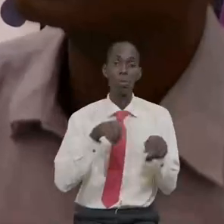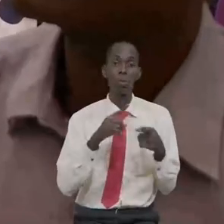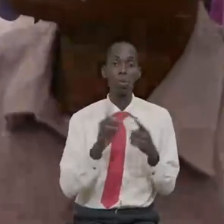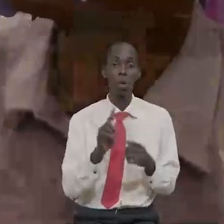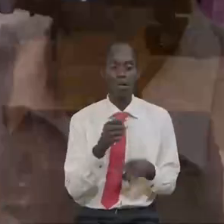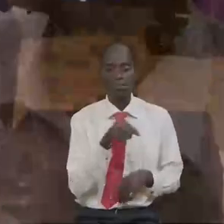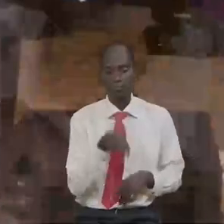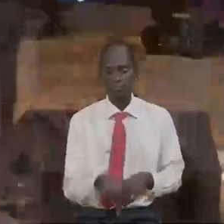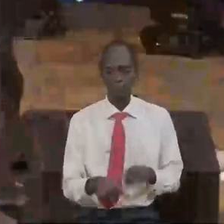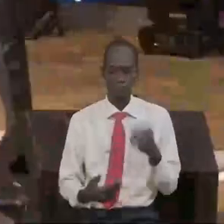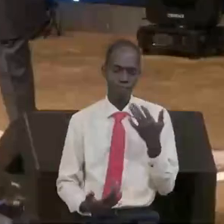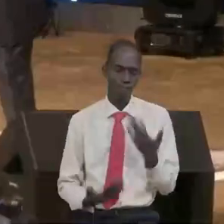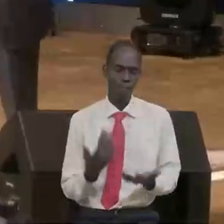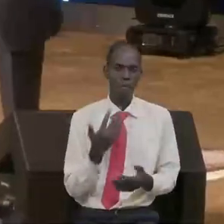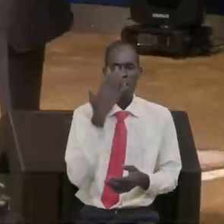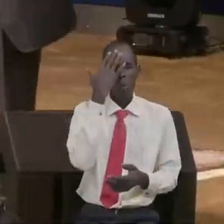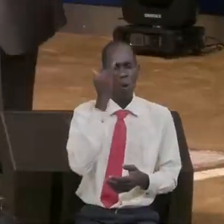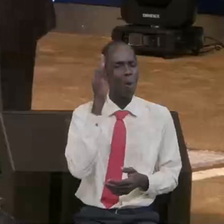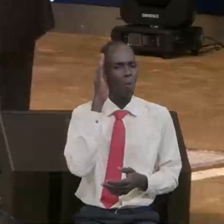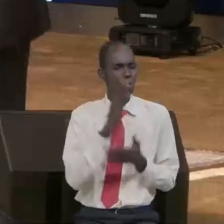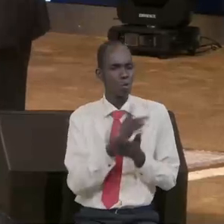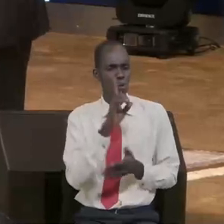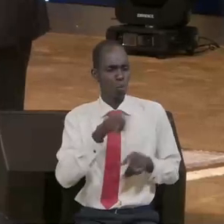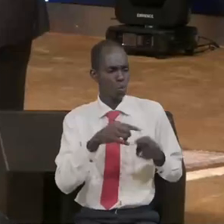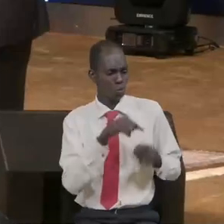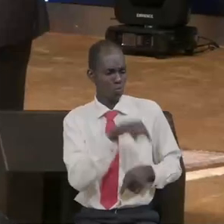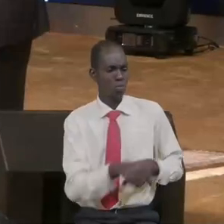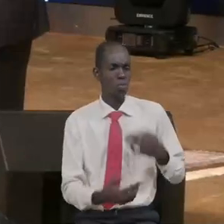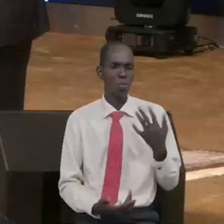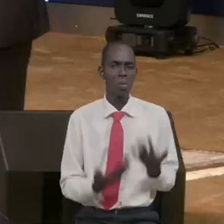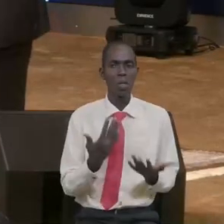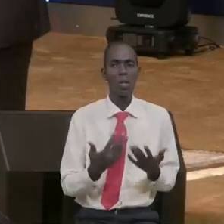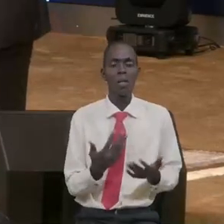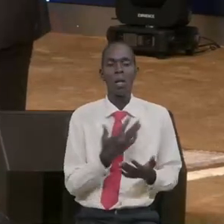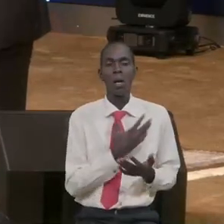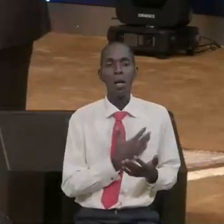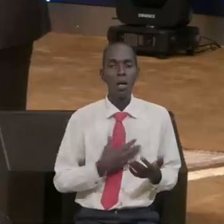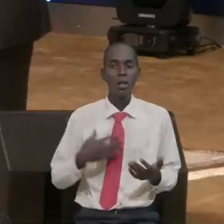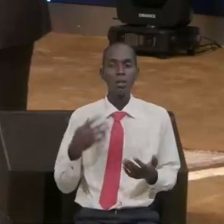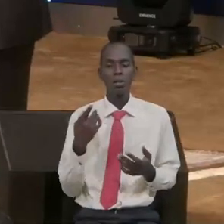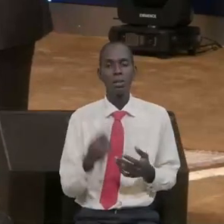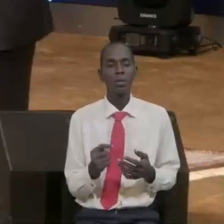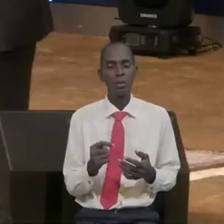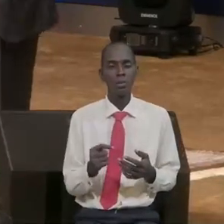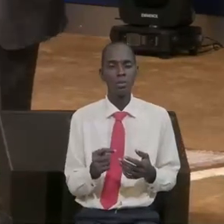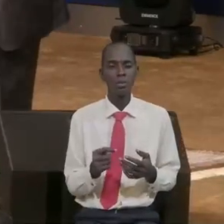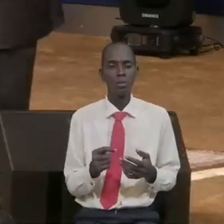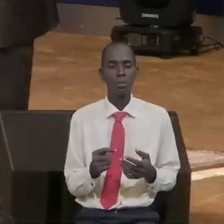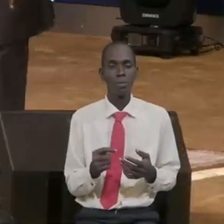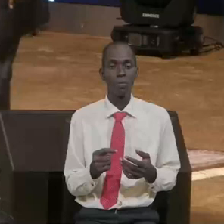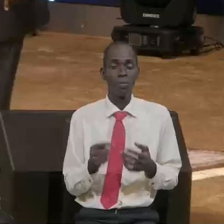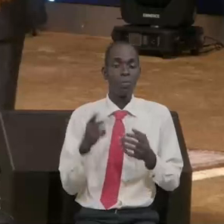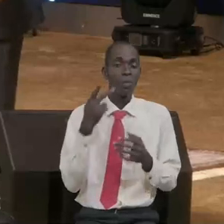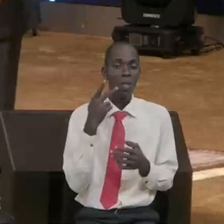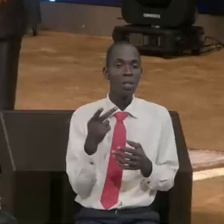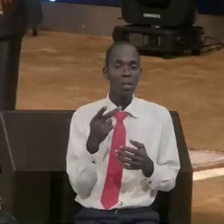enfer pour quelqu'un qui l'envoie faire le mal, mais